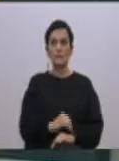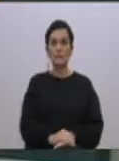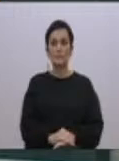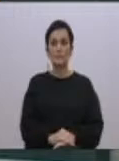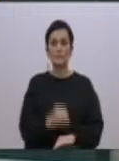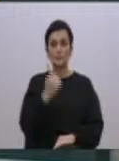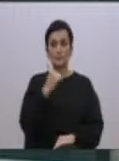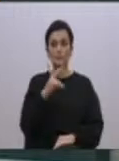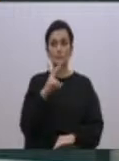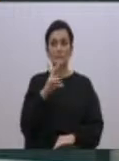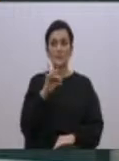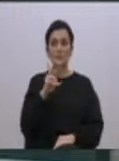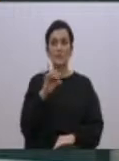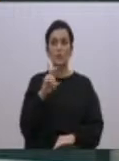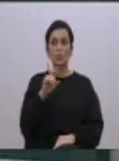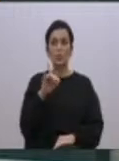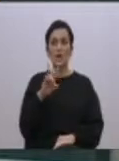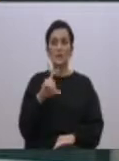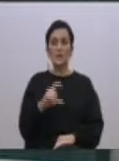Მადლობთ, დიმიტრი ხუნდაძე.